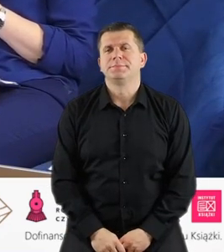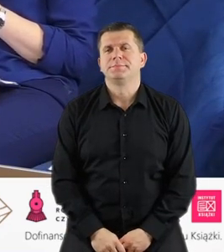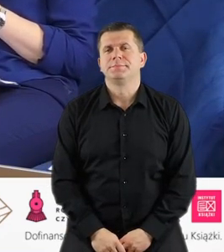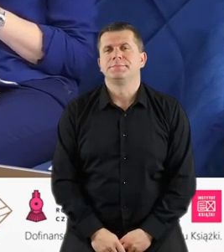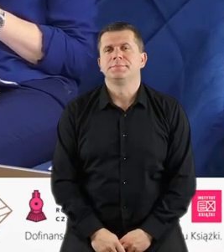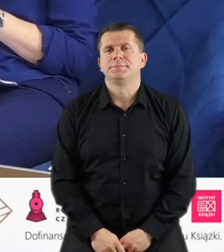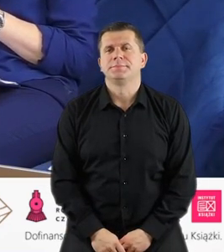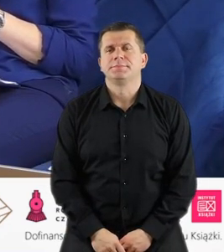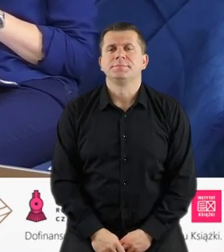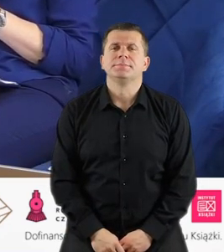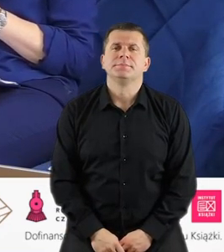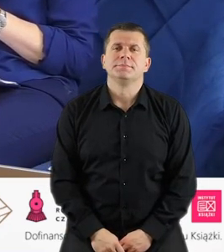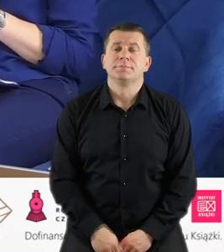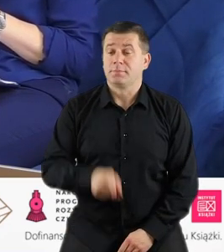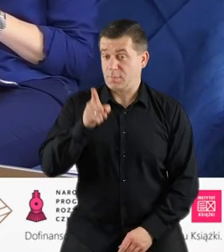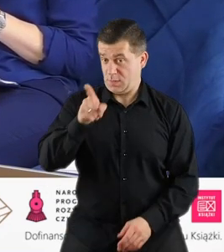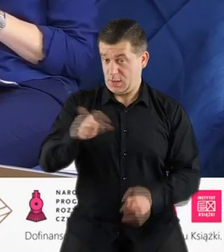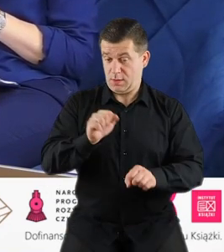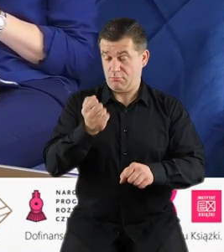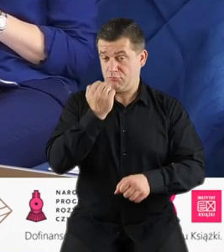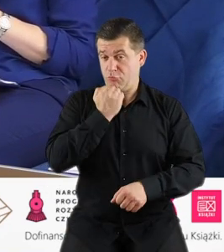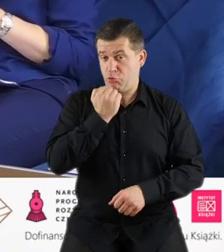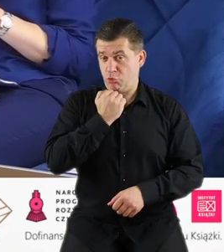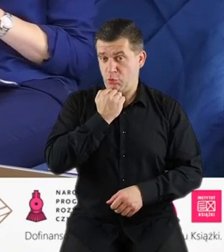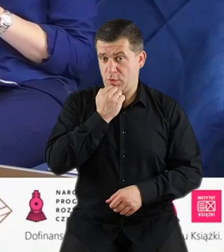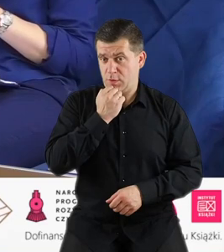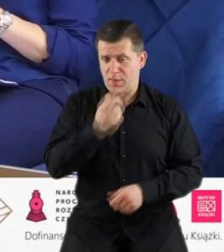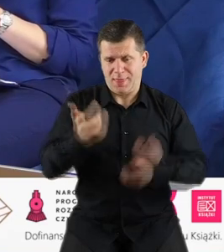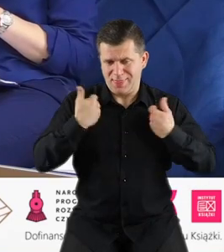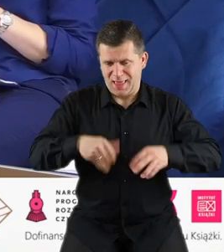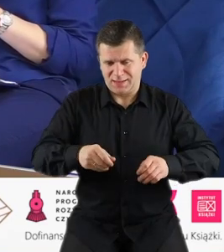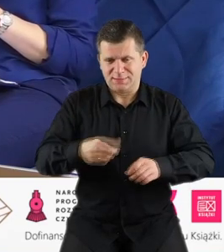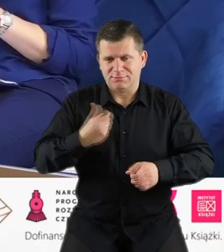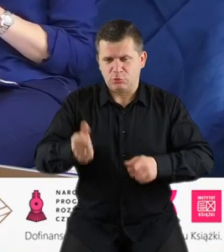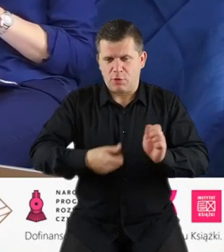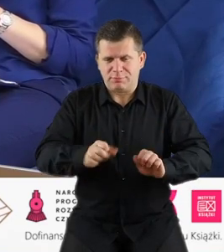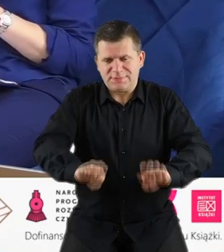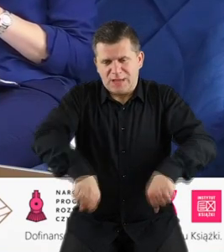I właśnie te buty, których właśnie nie chce założyć, a